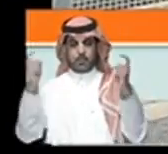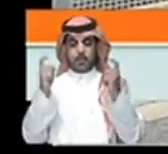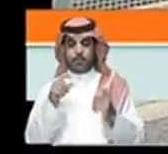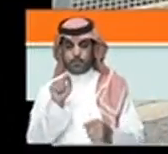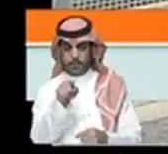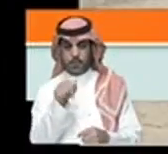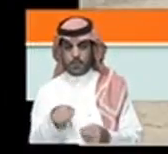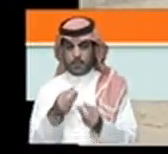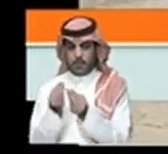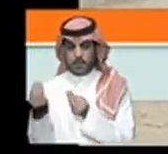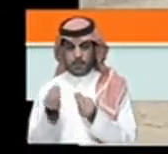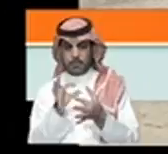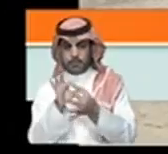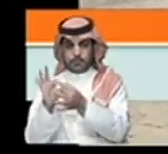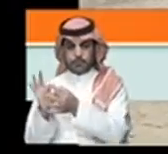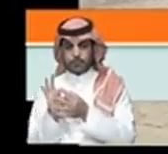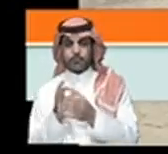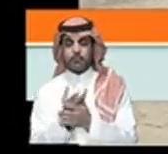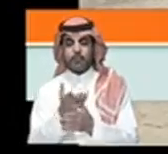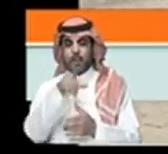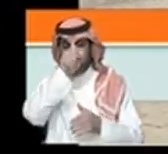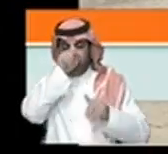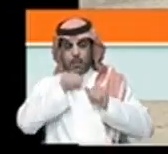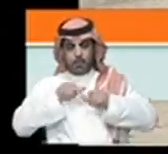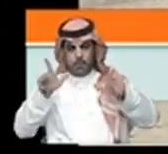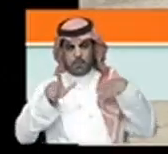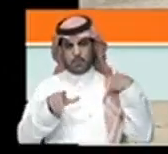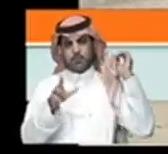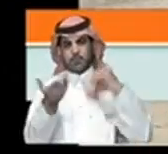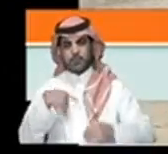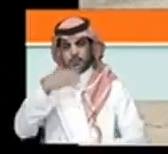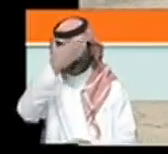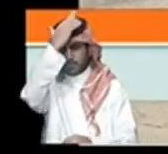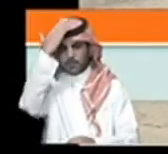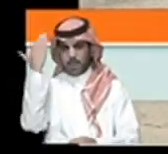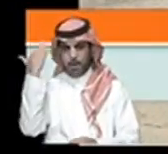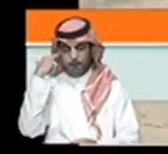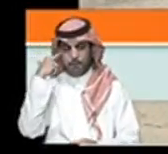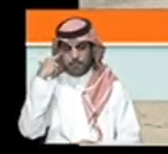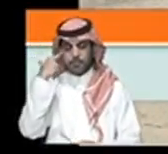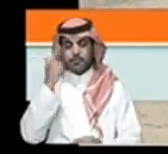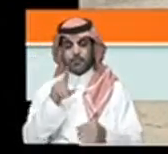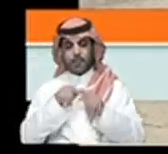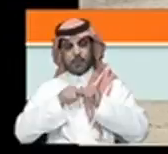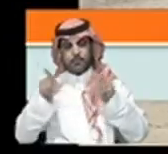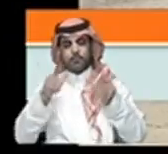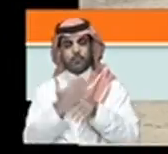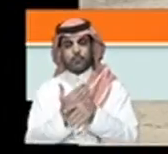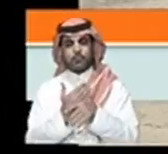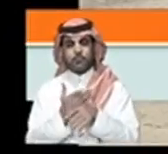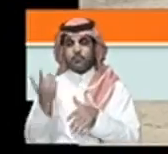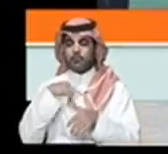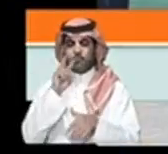الزعيمين وجاء بعد تغريده وليده اللحظه كتبها توتر وقال كمانها اصابته